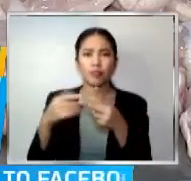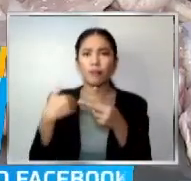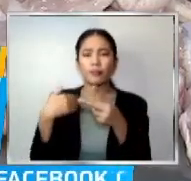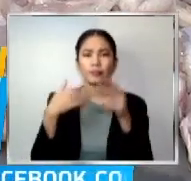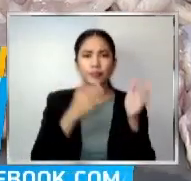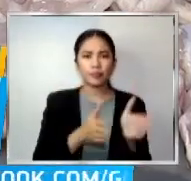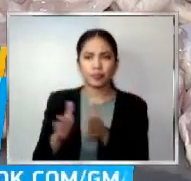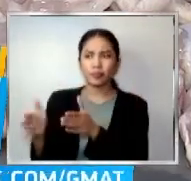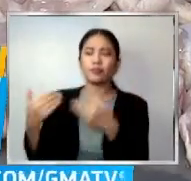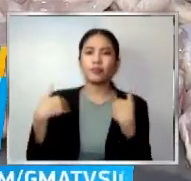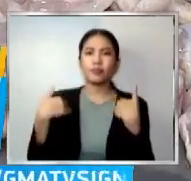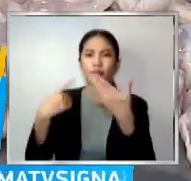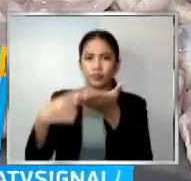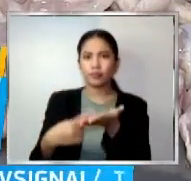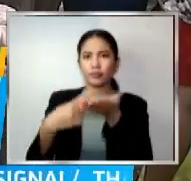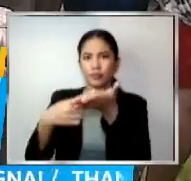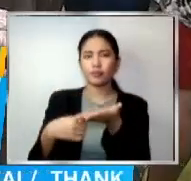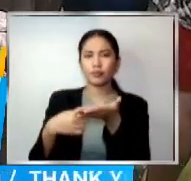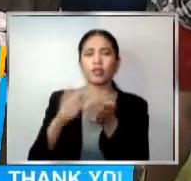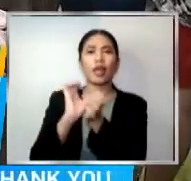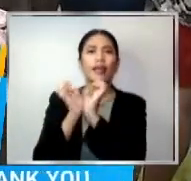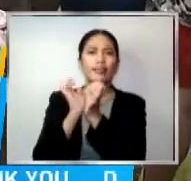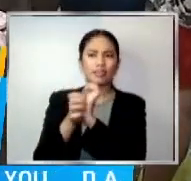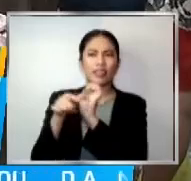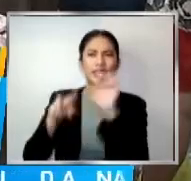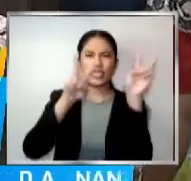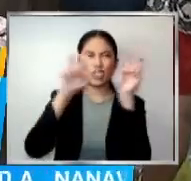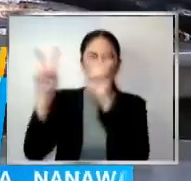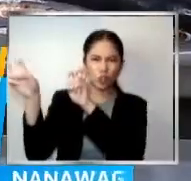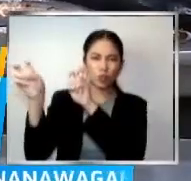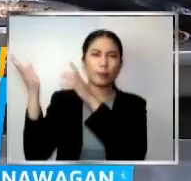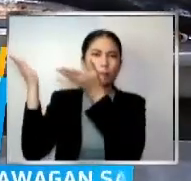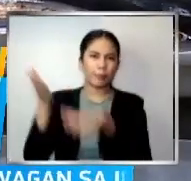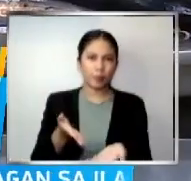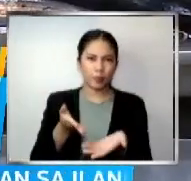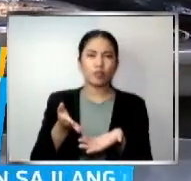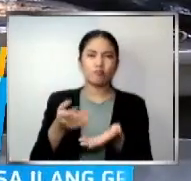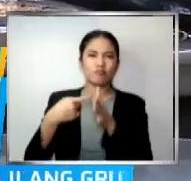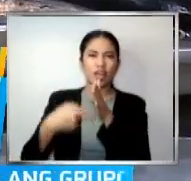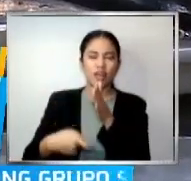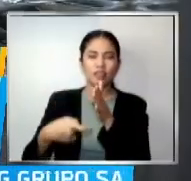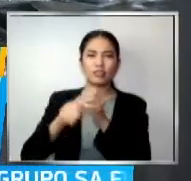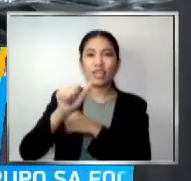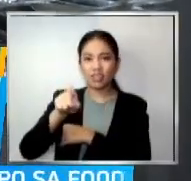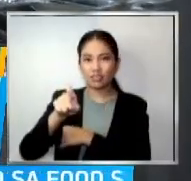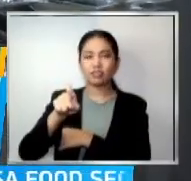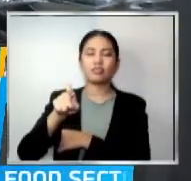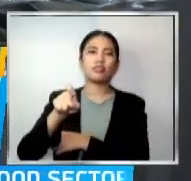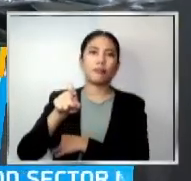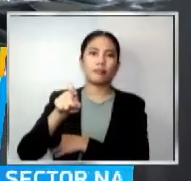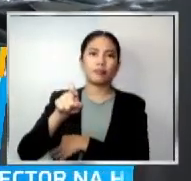yung masalimut na issue ng importasyon ng pork at saka yung pagbabaan ng taripa. No?